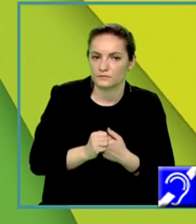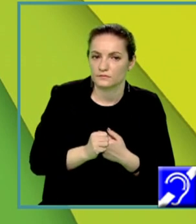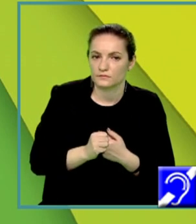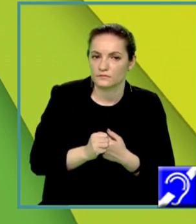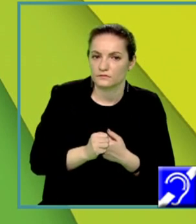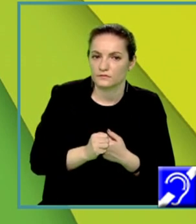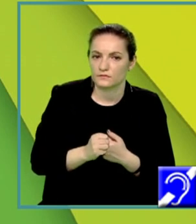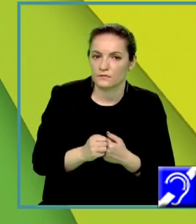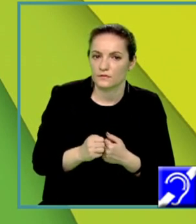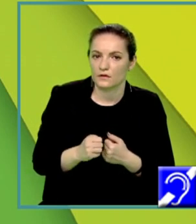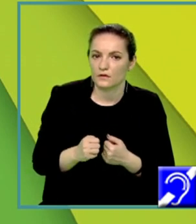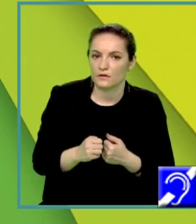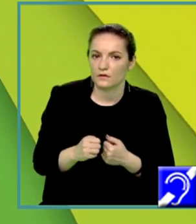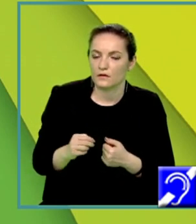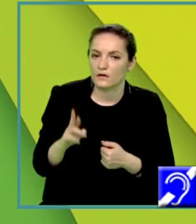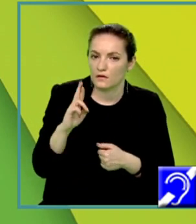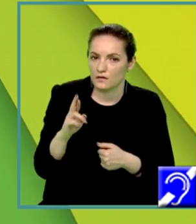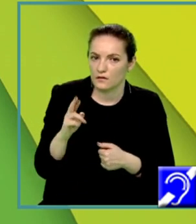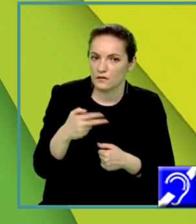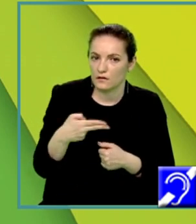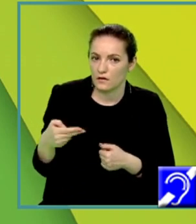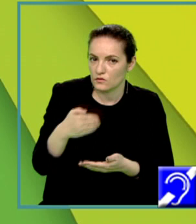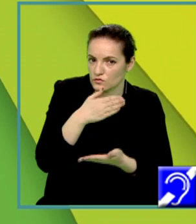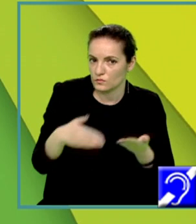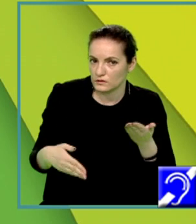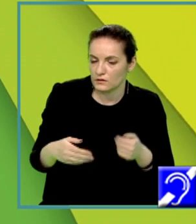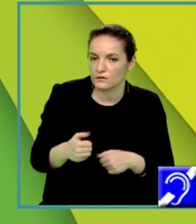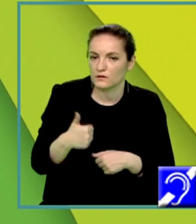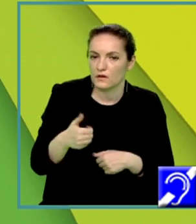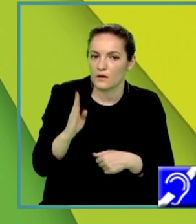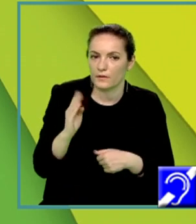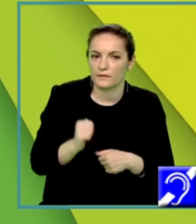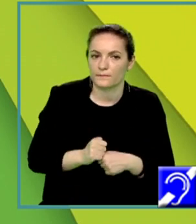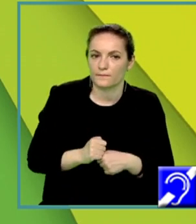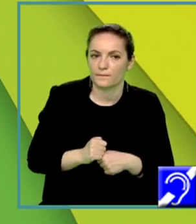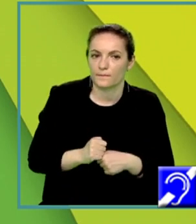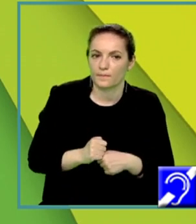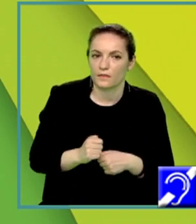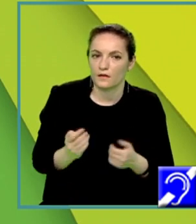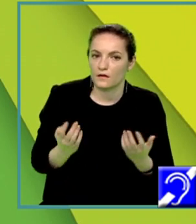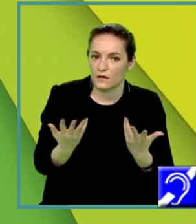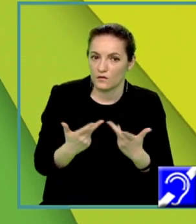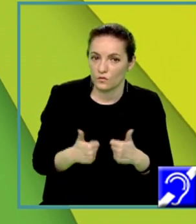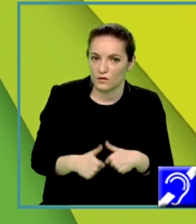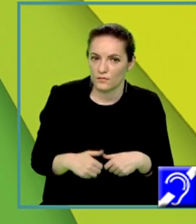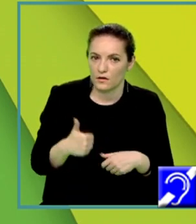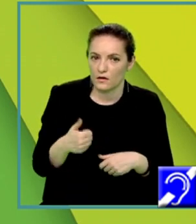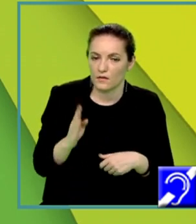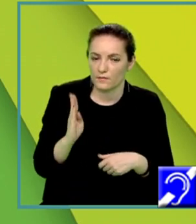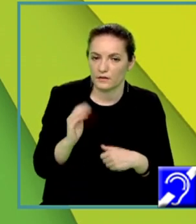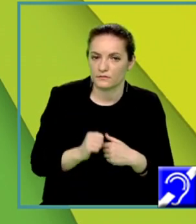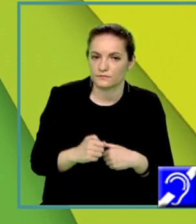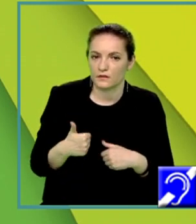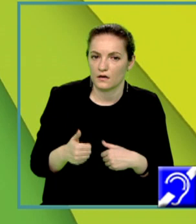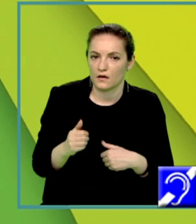circumscris va fi egală cu jumătate din AB. Aflăm AB aplicând teorema lui Pitagora, ceea ce înseamnă că